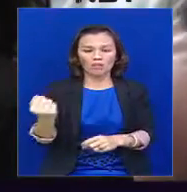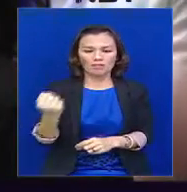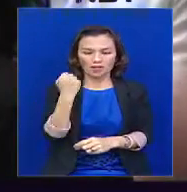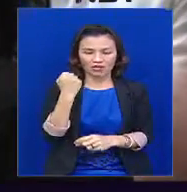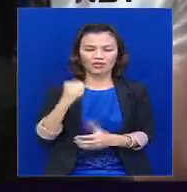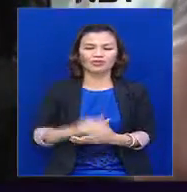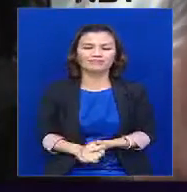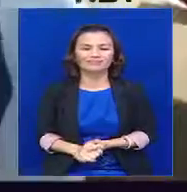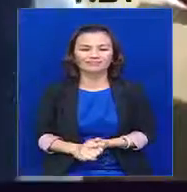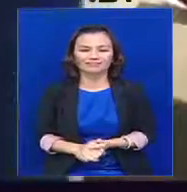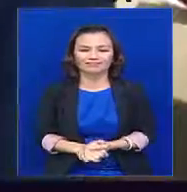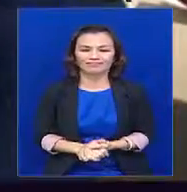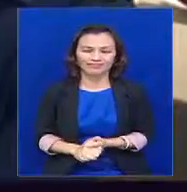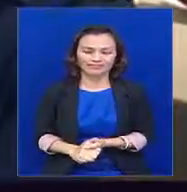โดยรวม